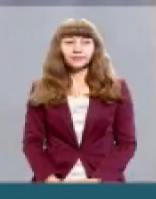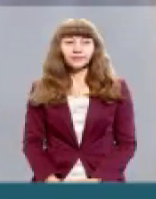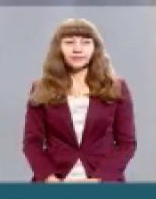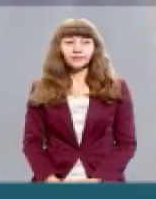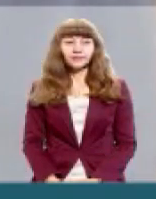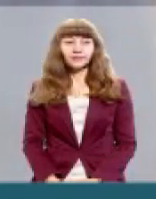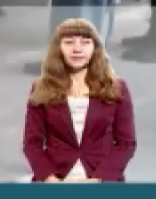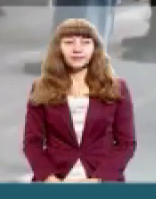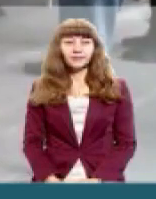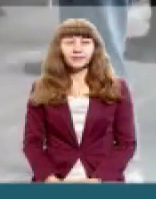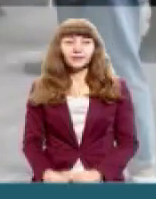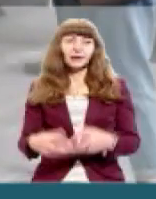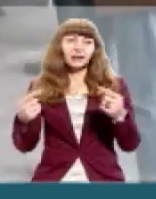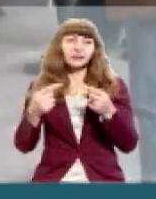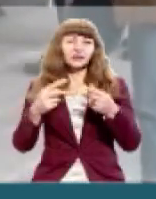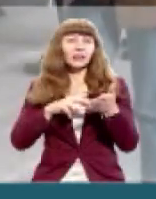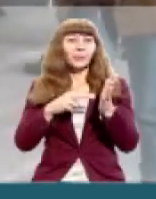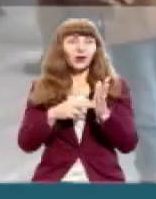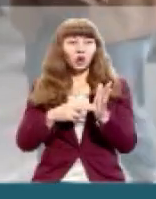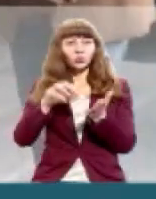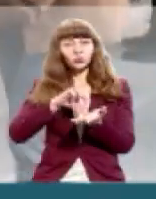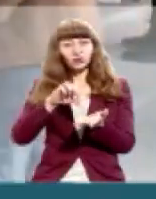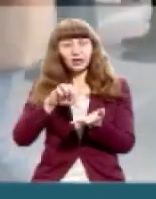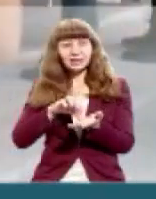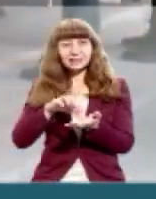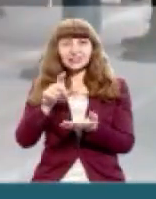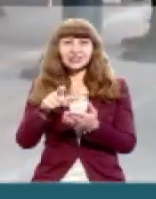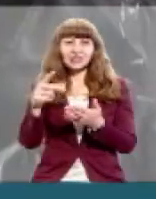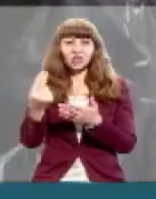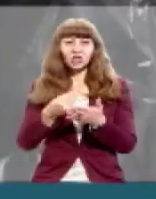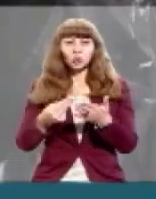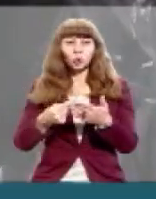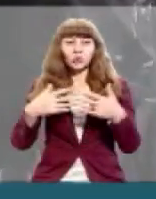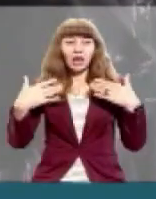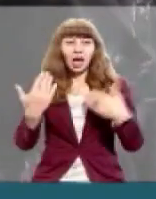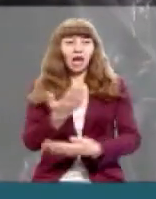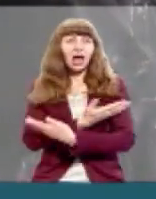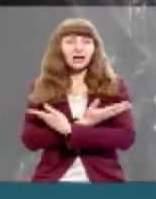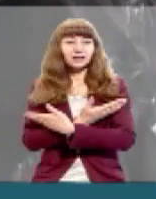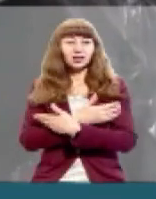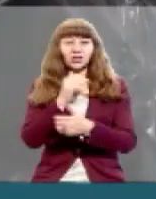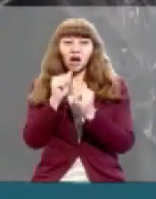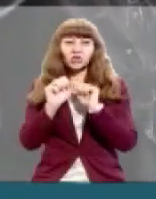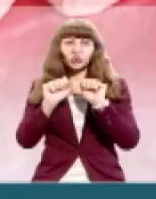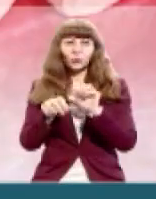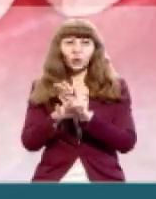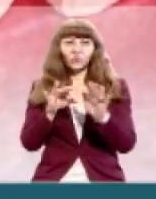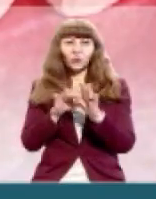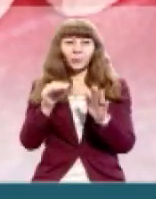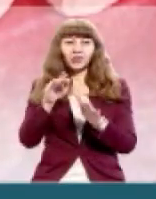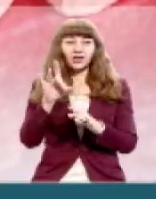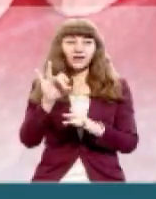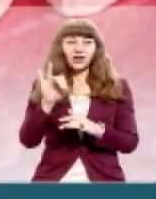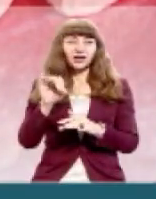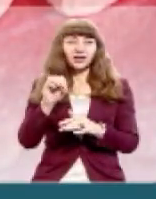Арт-жобаға сәйкес қатысушылар киімге сурет салу арқылы өз шығармашылықтарын көрсетеді. Әркім ұран жазылған трафаретті таңдап футболкаға суретін сала алады.